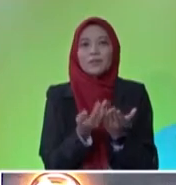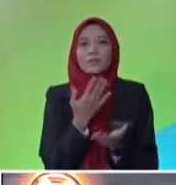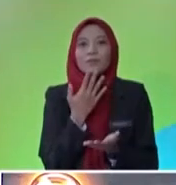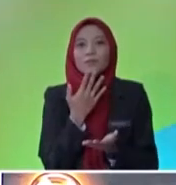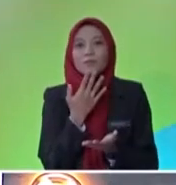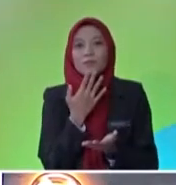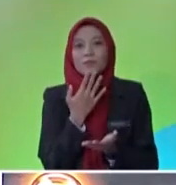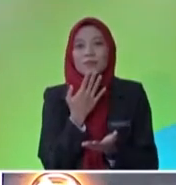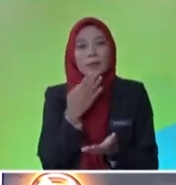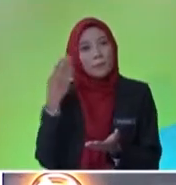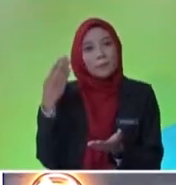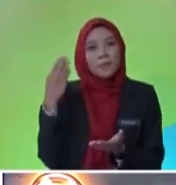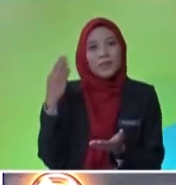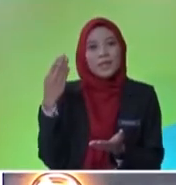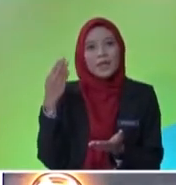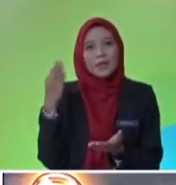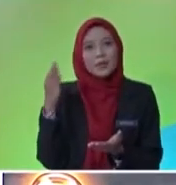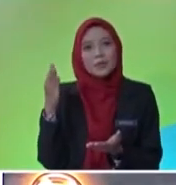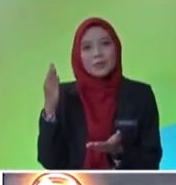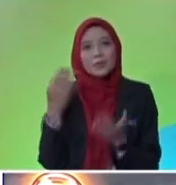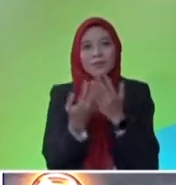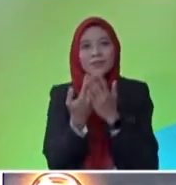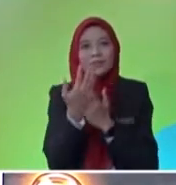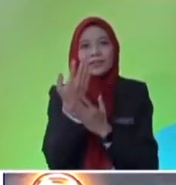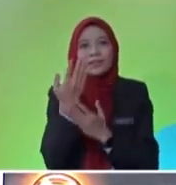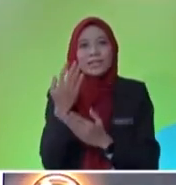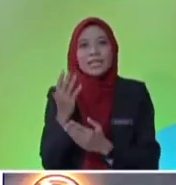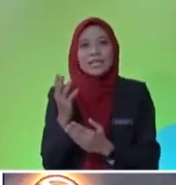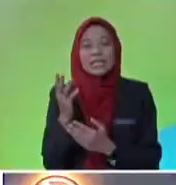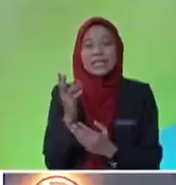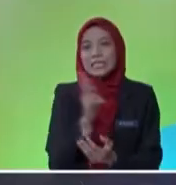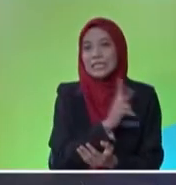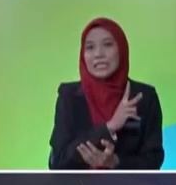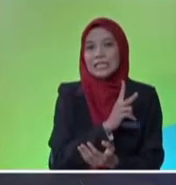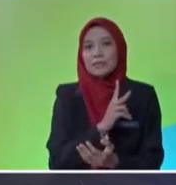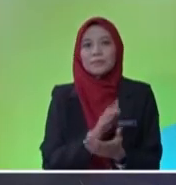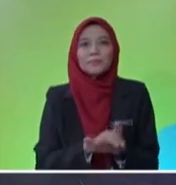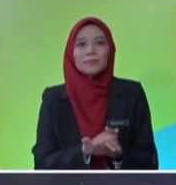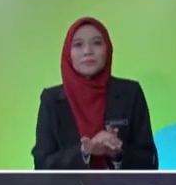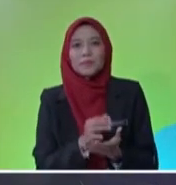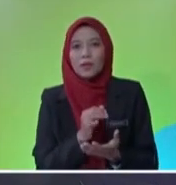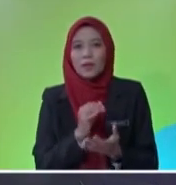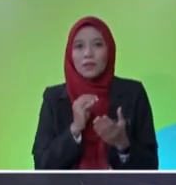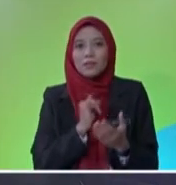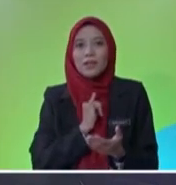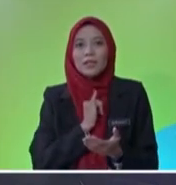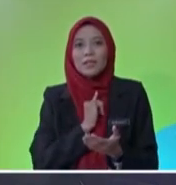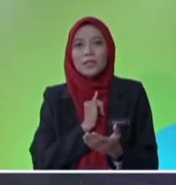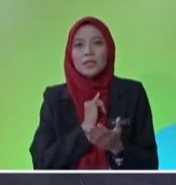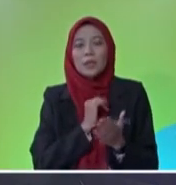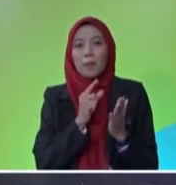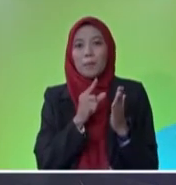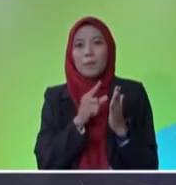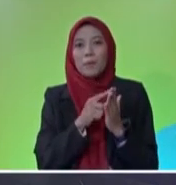ada biru di tangan kiriku yang mana satu cewek gua Kalau saya lalu saya saya ke pilih warna